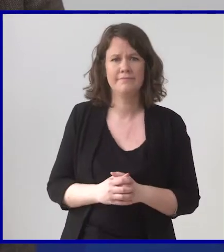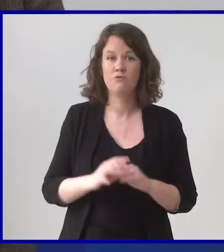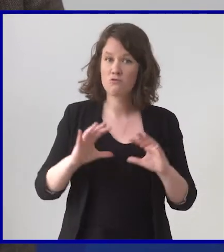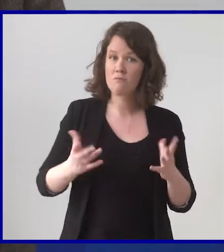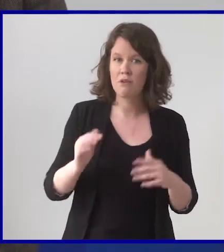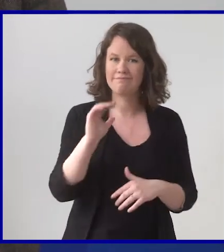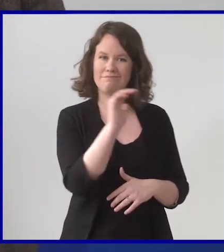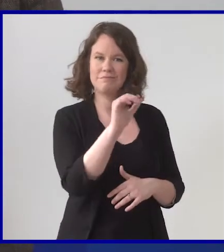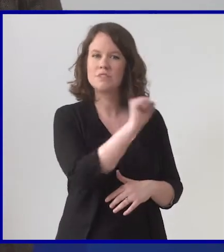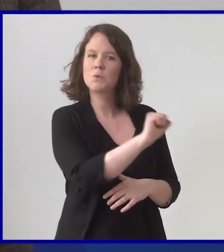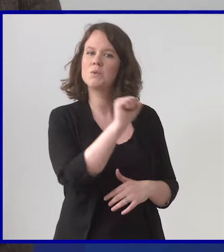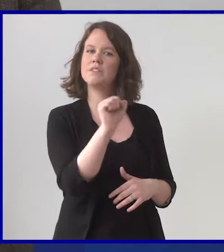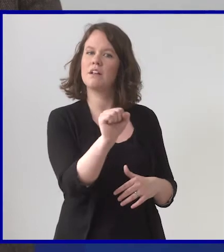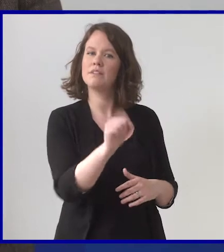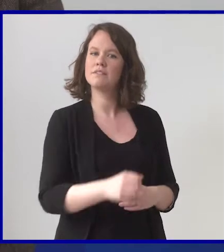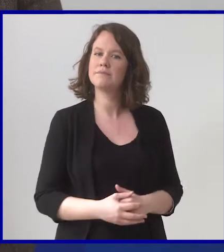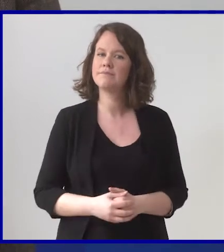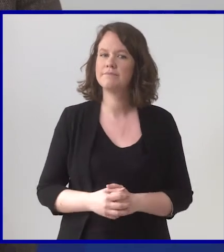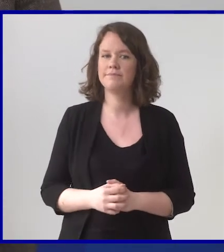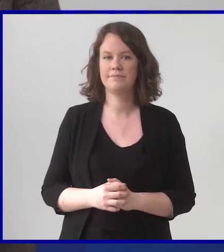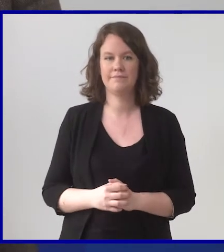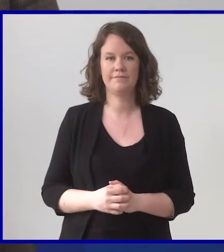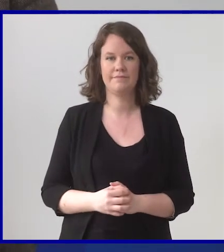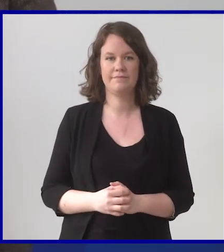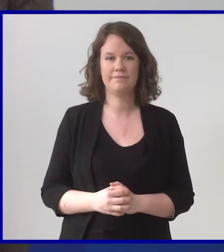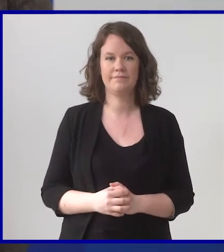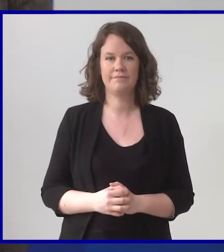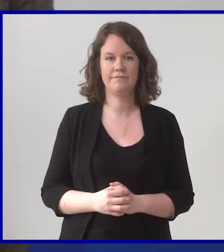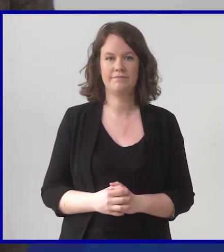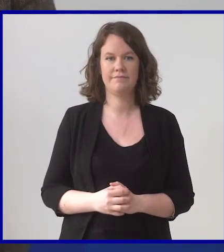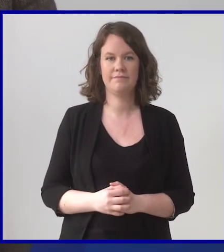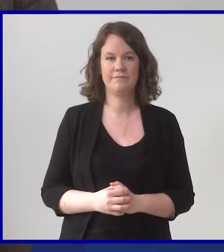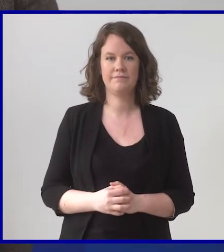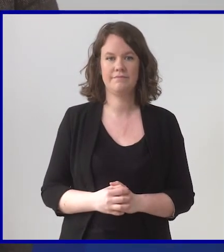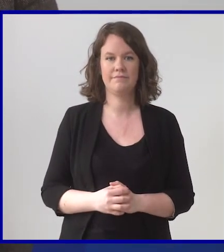âge. Il faut pour cela vous rapprocher de votre caisse de sécurité sociale.